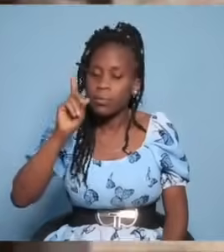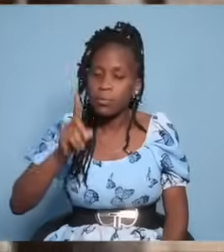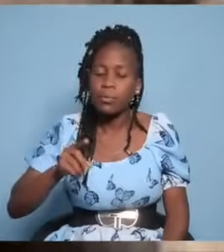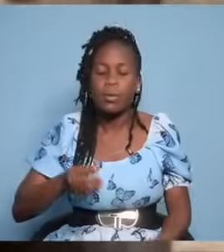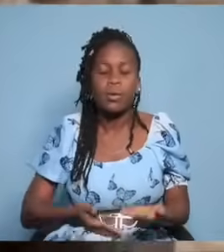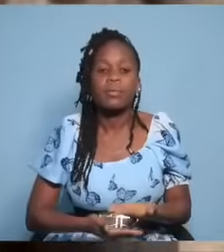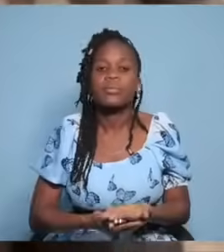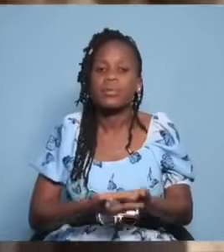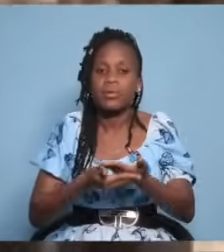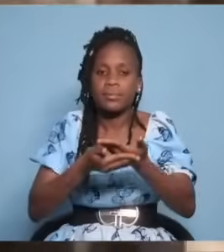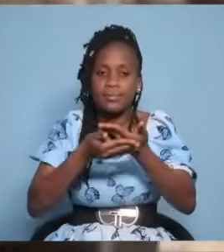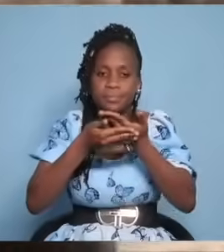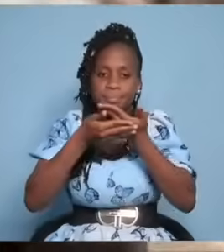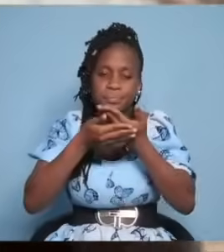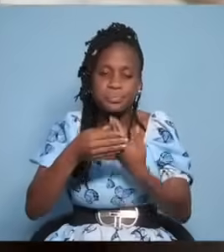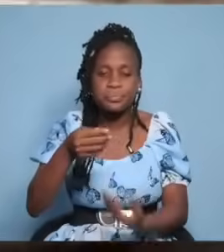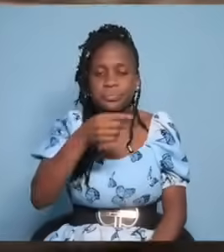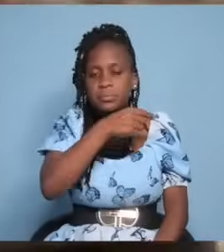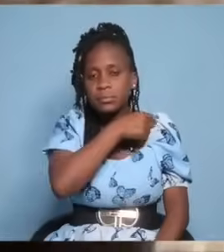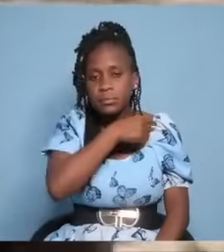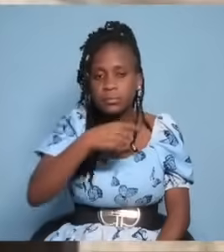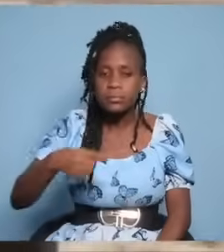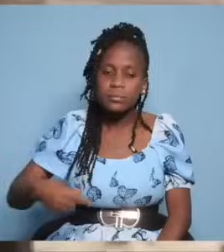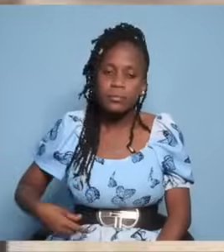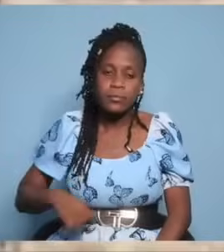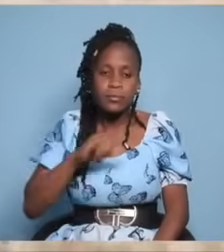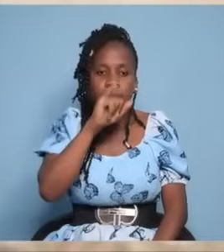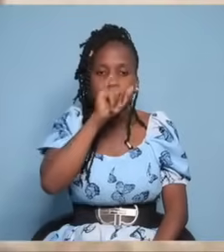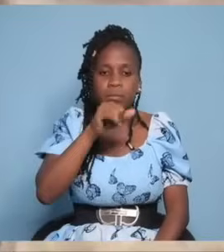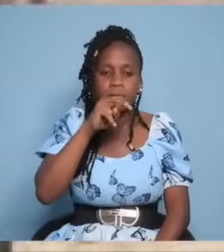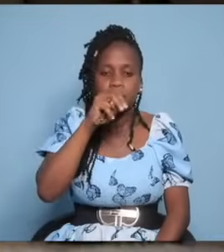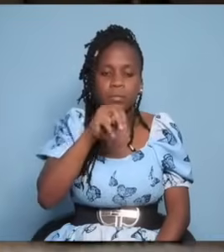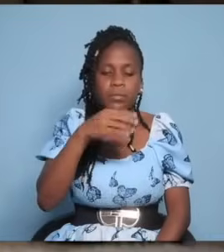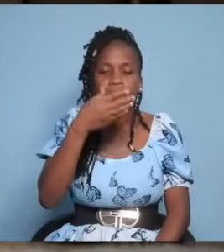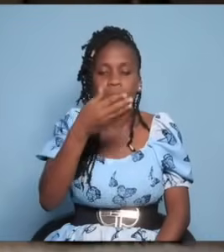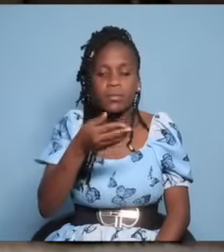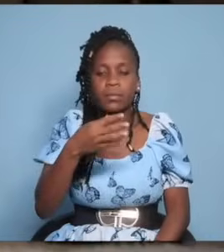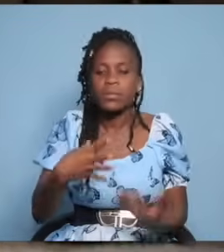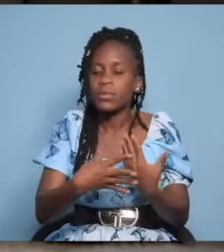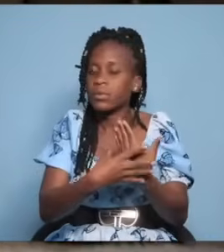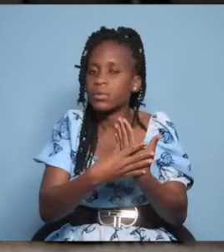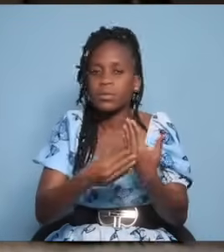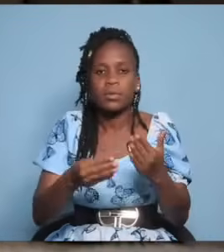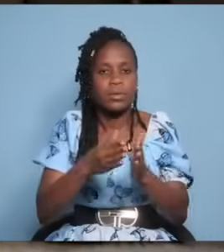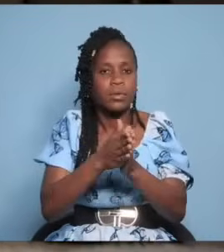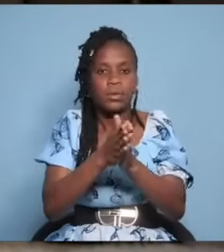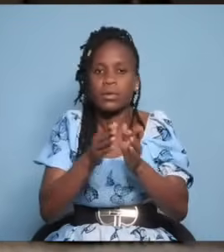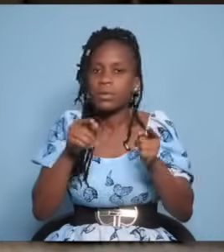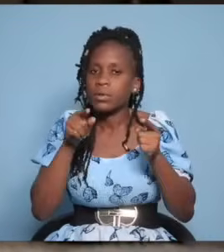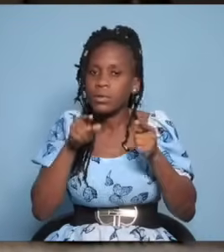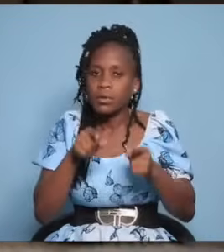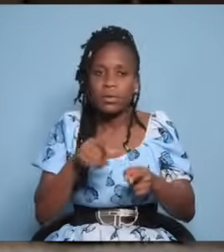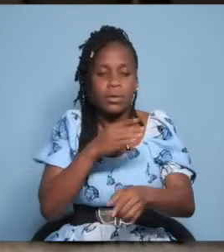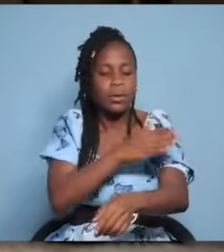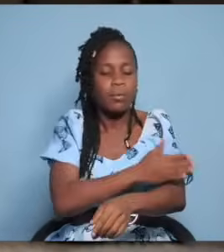msaidizi wa Dr. Jongarang Demebia ndio akaja kurisi nafasi ile. Baada wiki tatu za